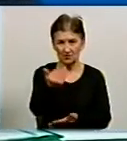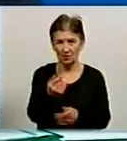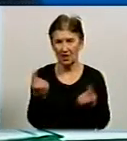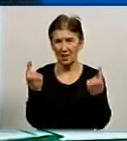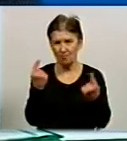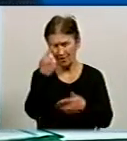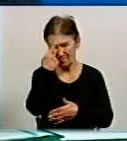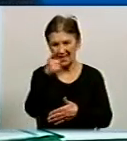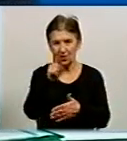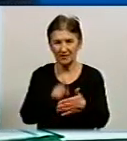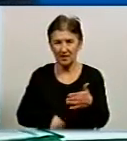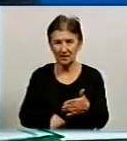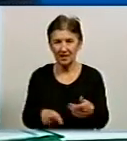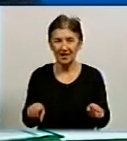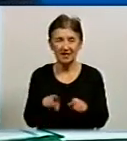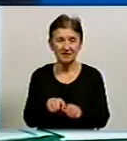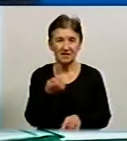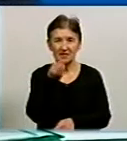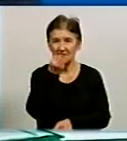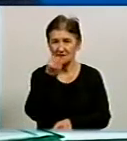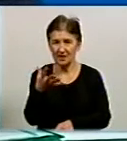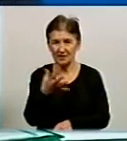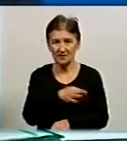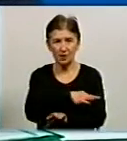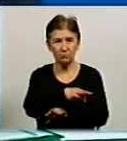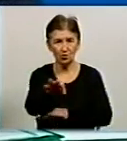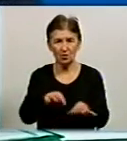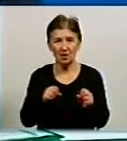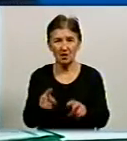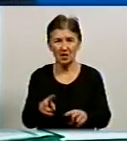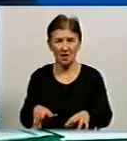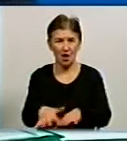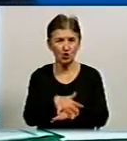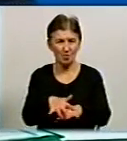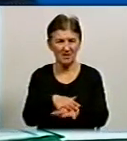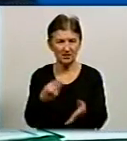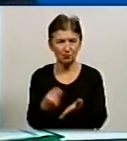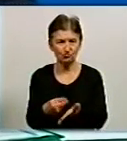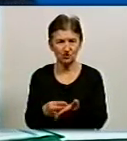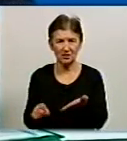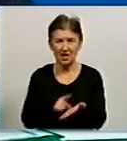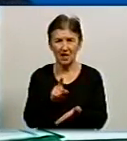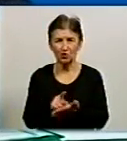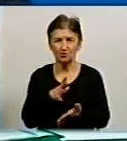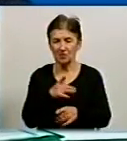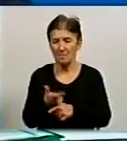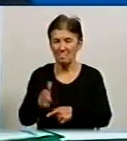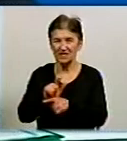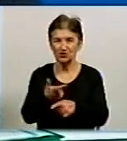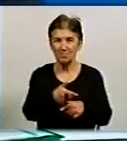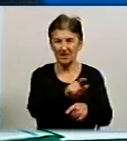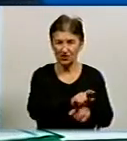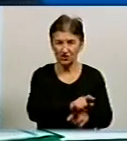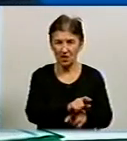переконання, такі гарні ідеї, такі проекти, як громадський бюджет, вони повинні ставати все більше і більше. Тому